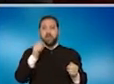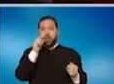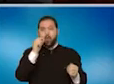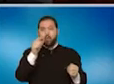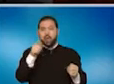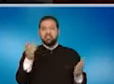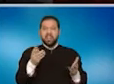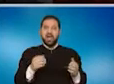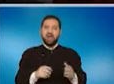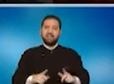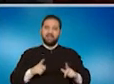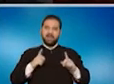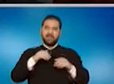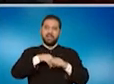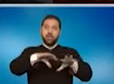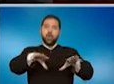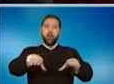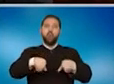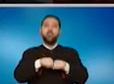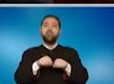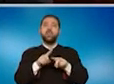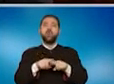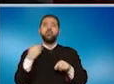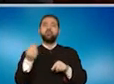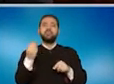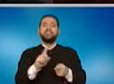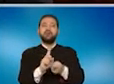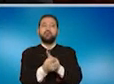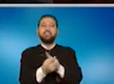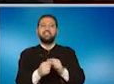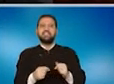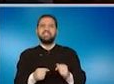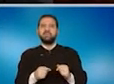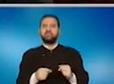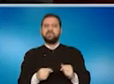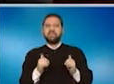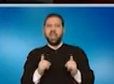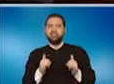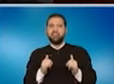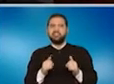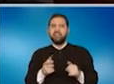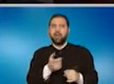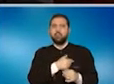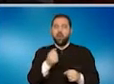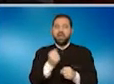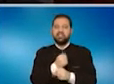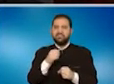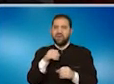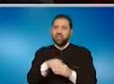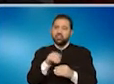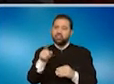care, trăind în comuniune cu Dumnezeu, se schimbă. Această mare schimbare poate produce în ceilalți oameni